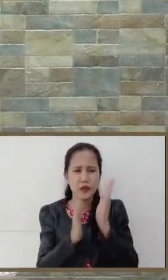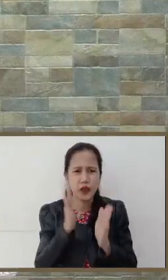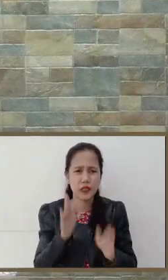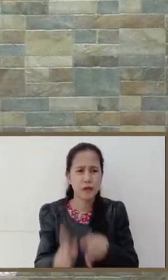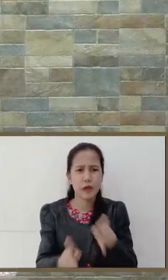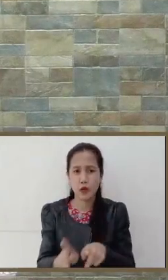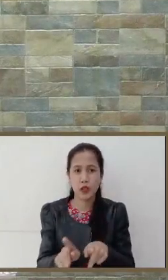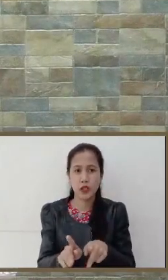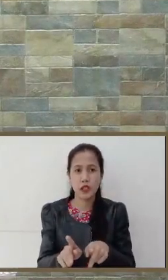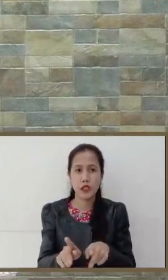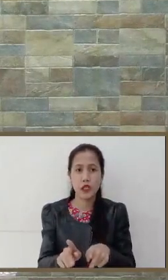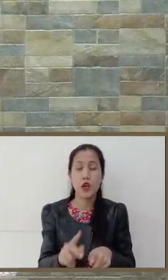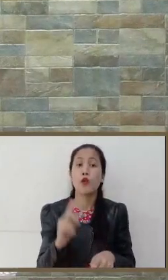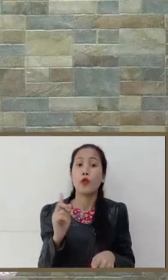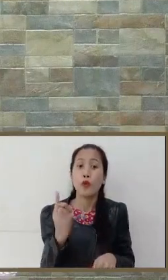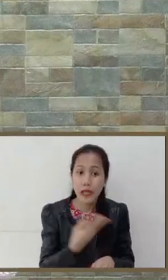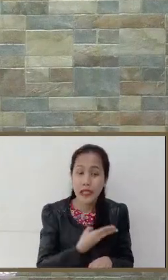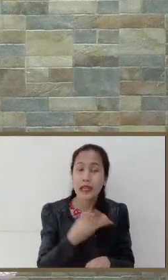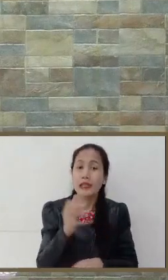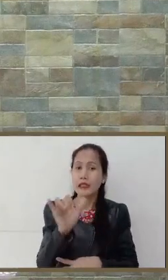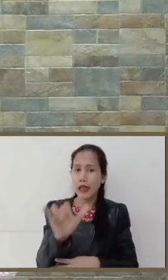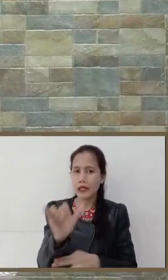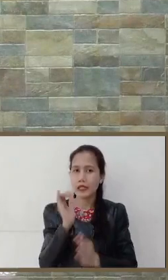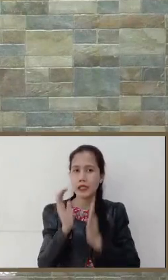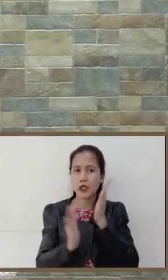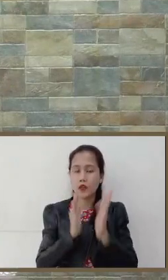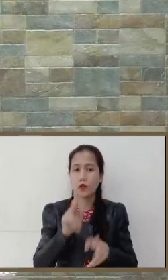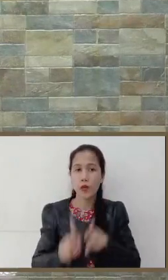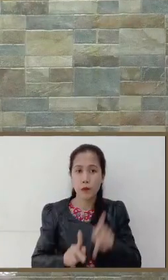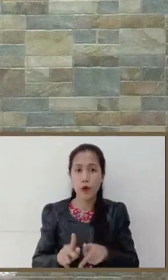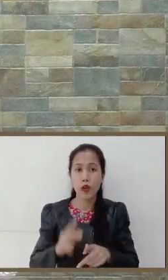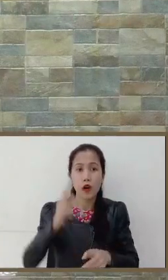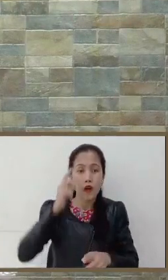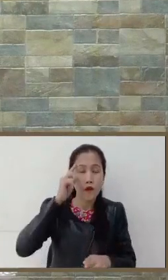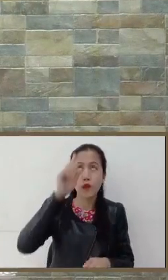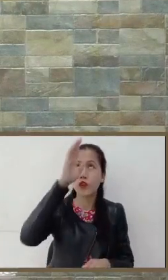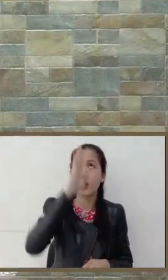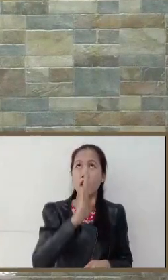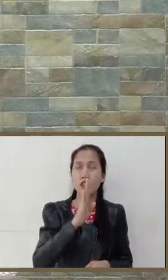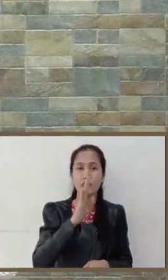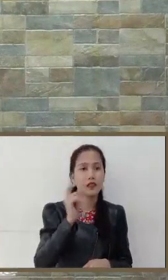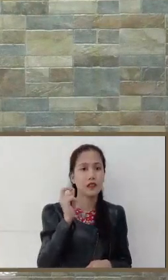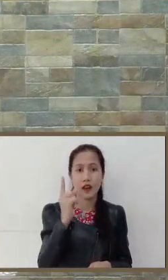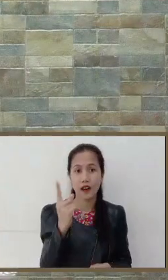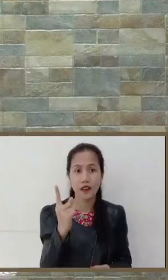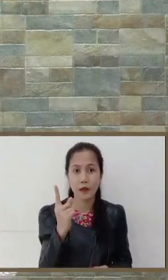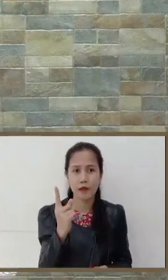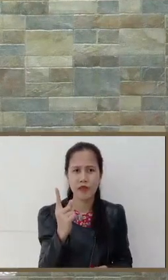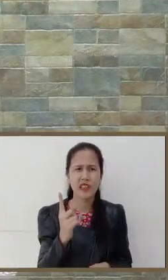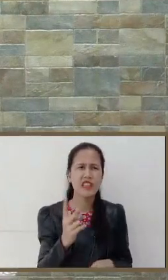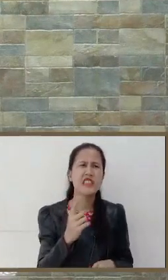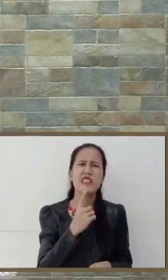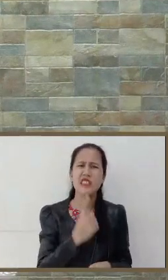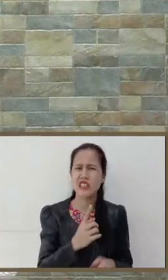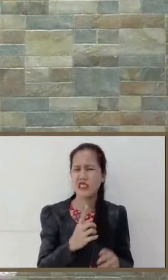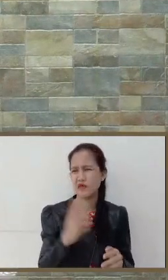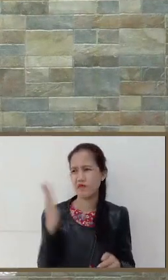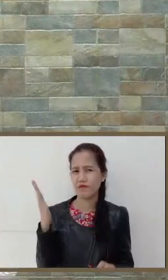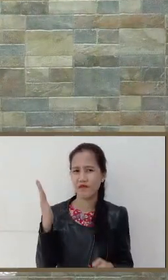po magsasalita si Apostol Pablo dito, hindi niya uulit-ulitin ang talata, be ye not a servant of men, kung hindi pwedeng